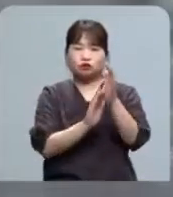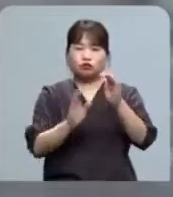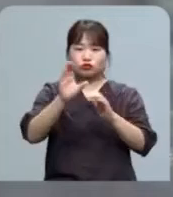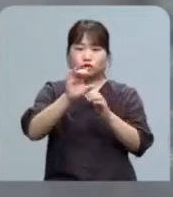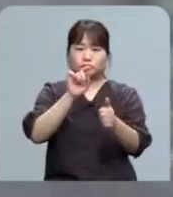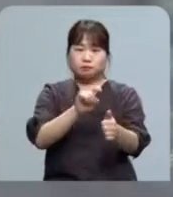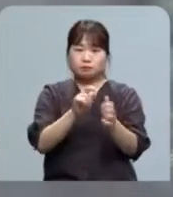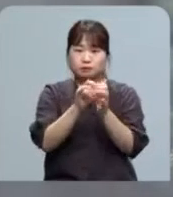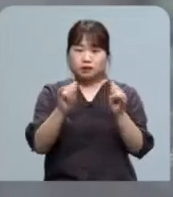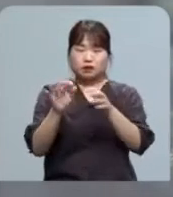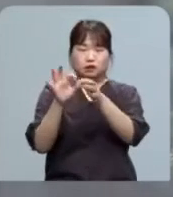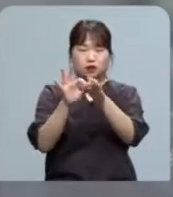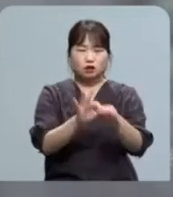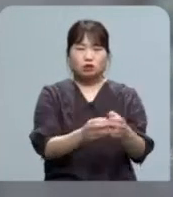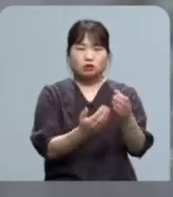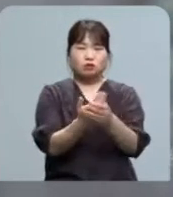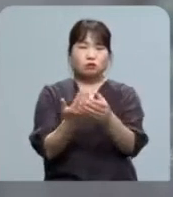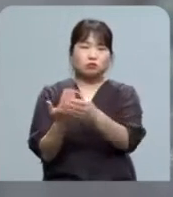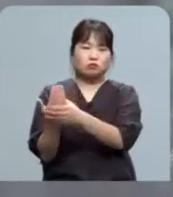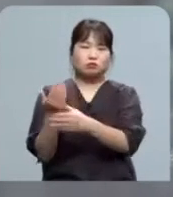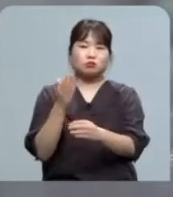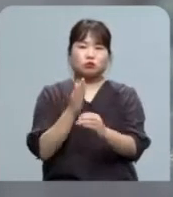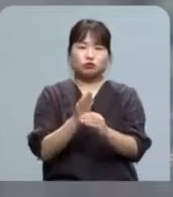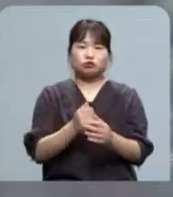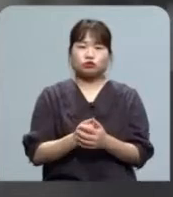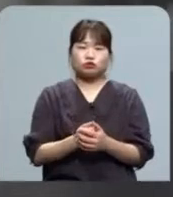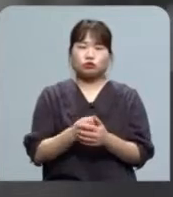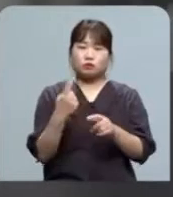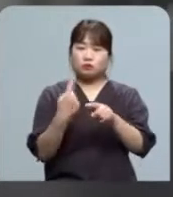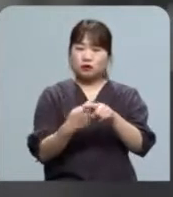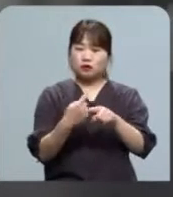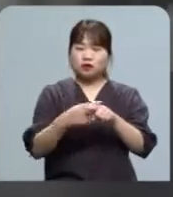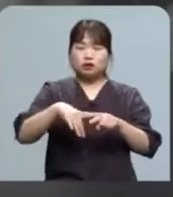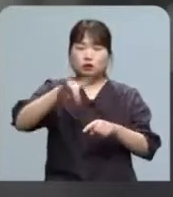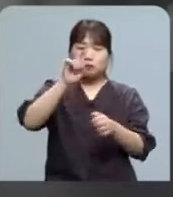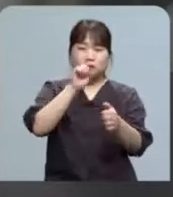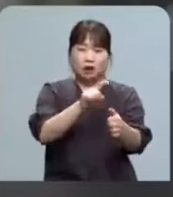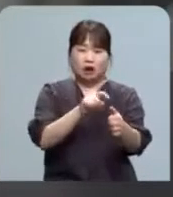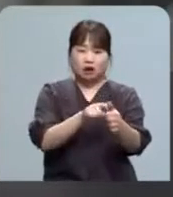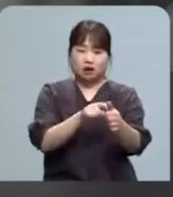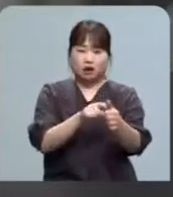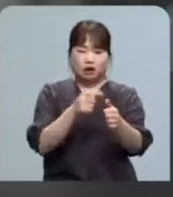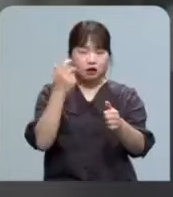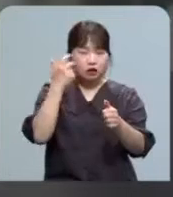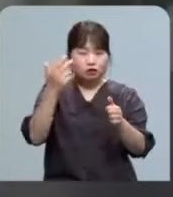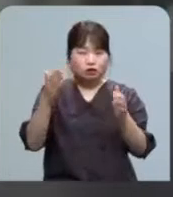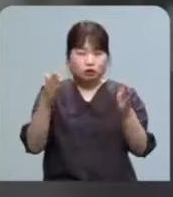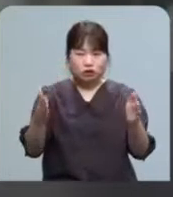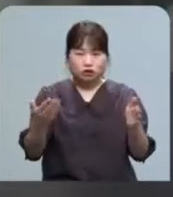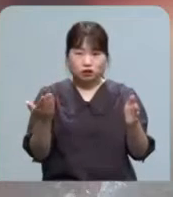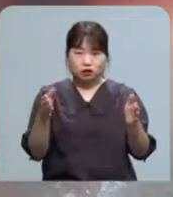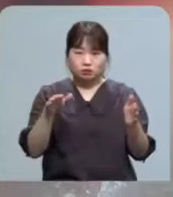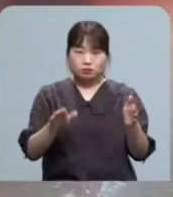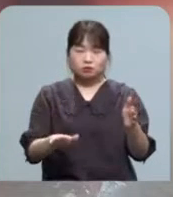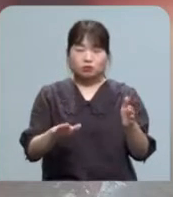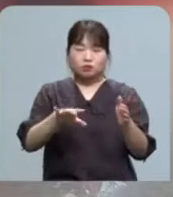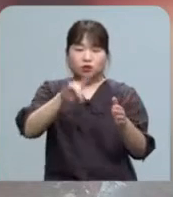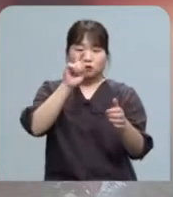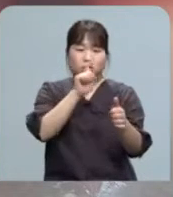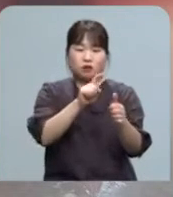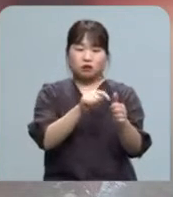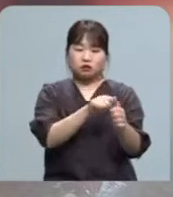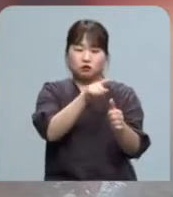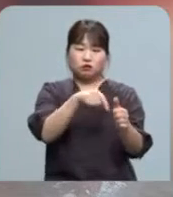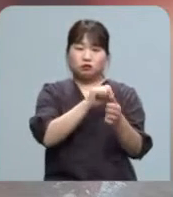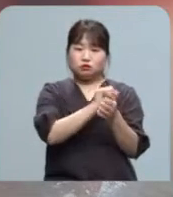확진 자도 계속 나오고 있습니다 이것 역시 최초 확진 자 가 나온 지 1주일이 다 되어 가지만 최초 확진 자 의